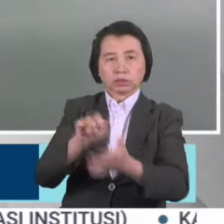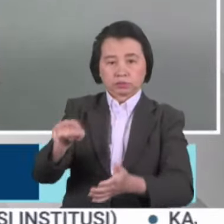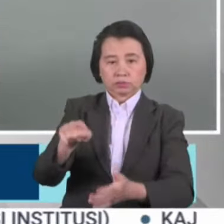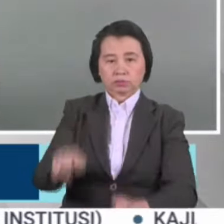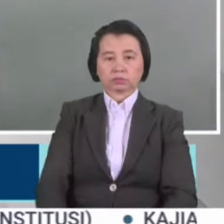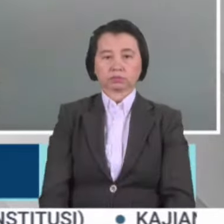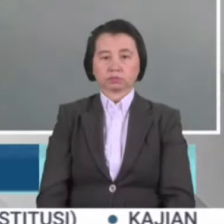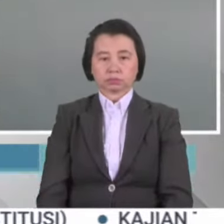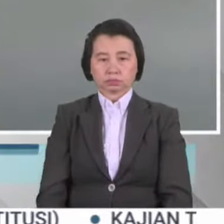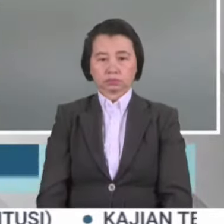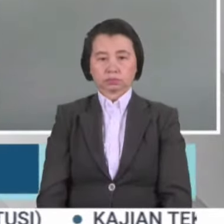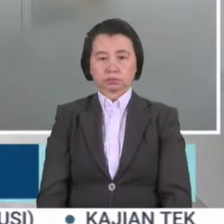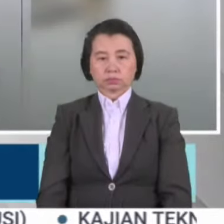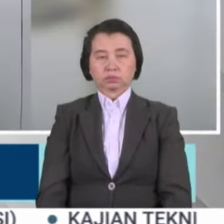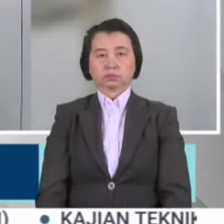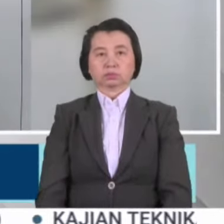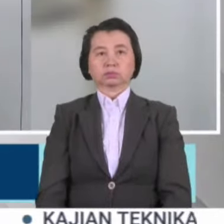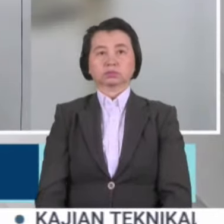kejadian.